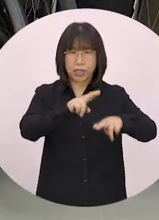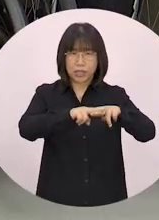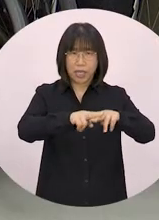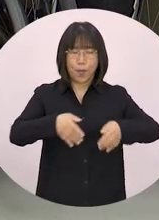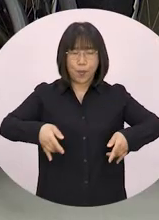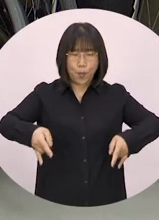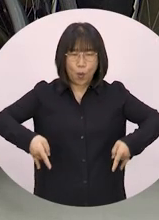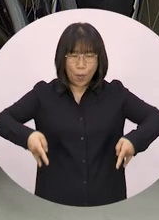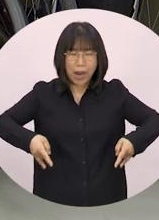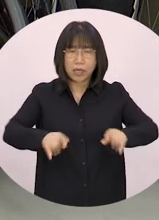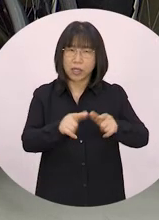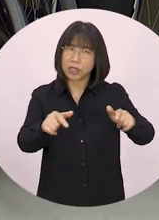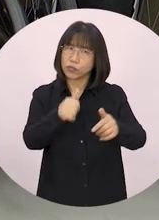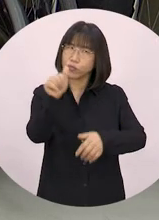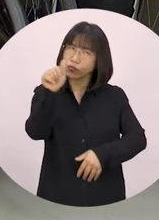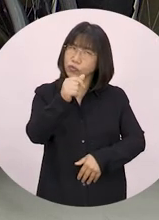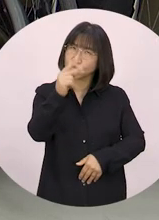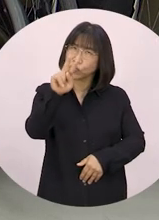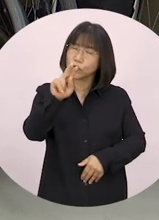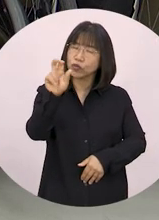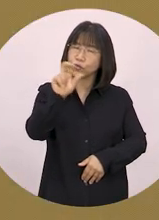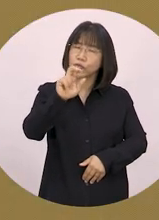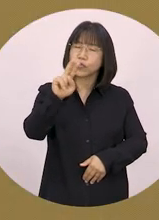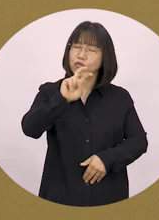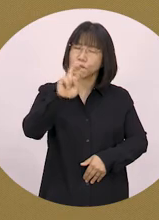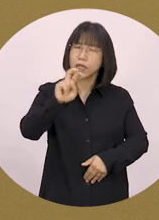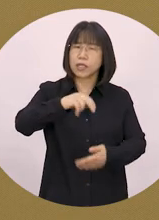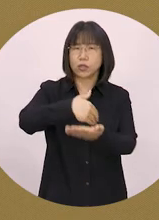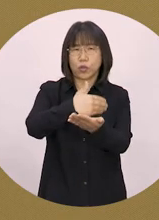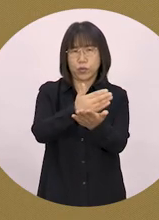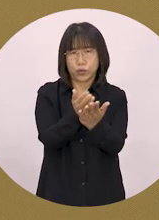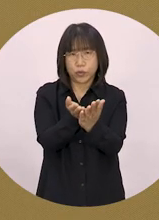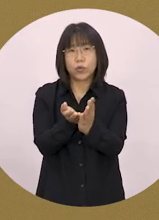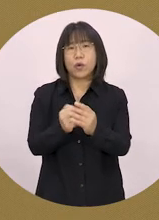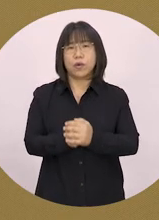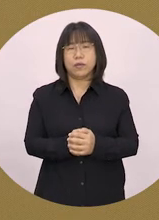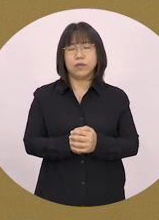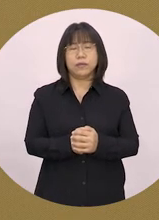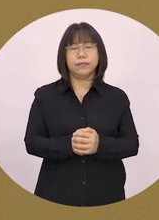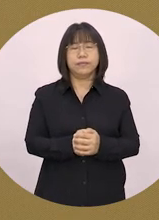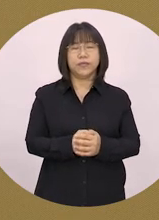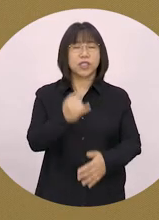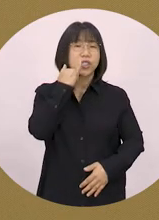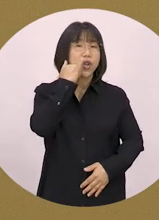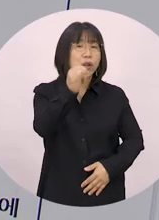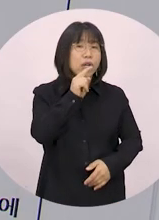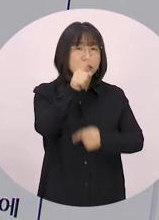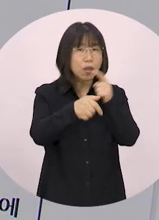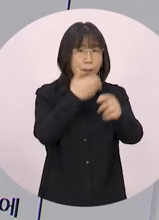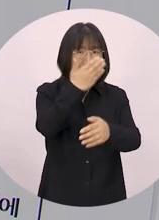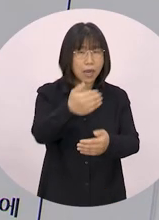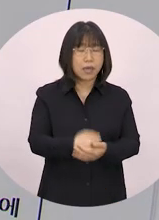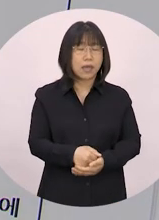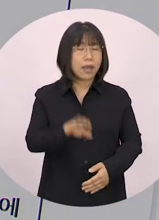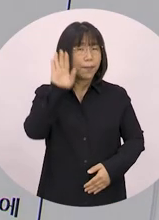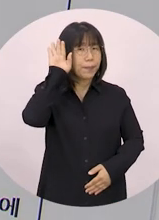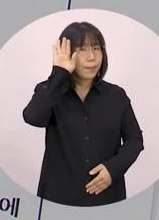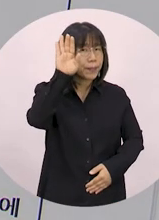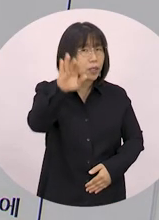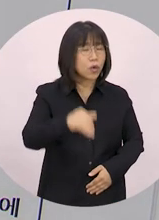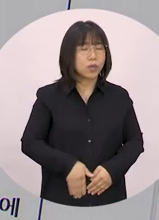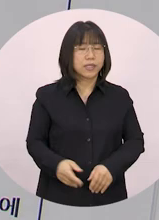휠체어, 목욕의자, 목발 등 20개 품목으로 강서구 장애인단체 통합사무실로 전화 신청하면